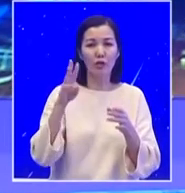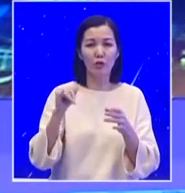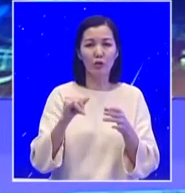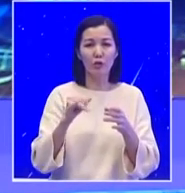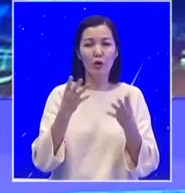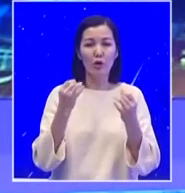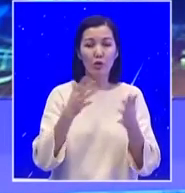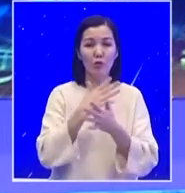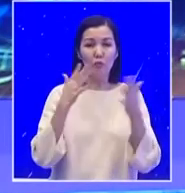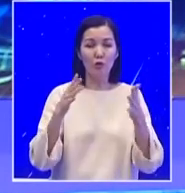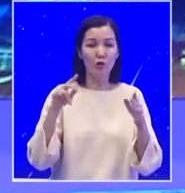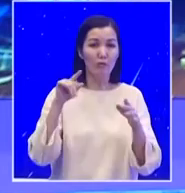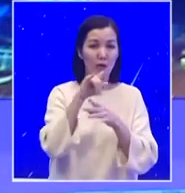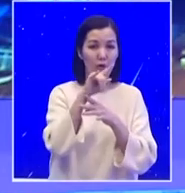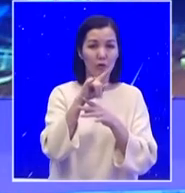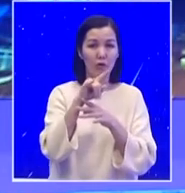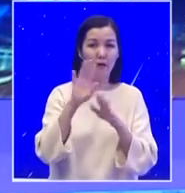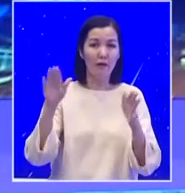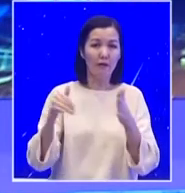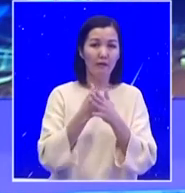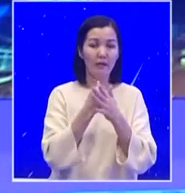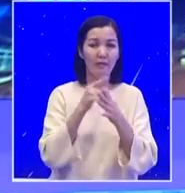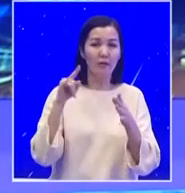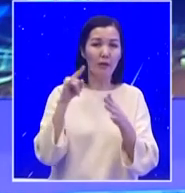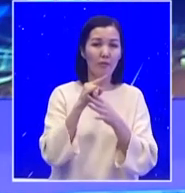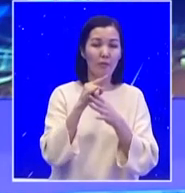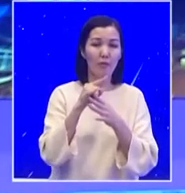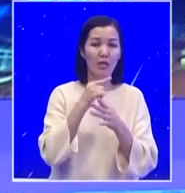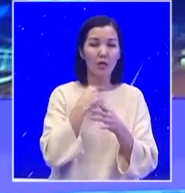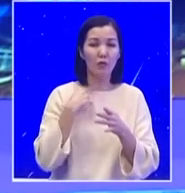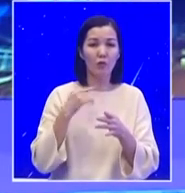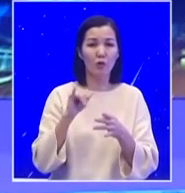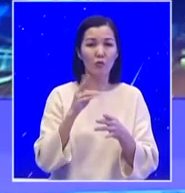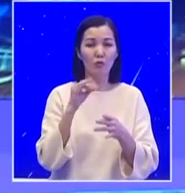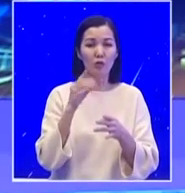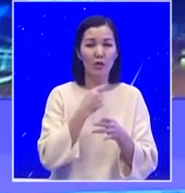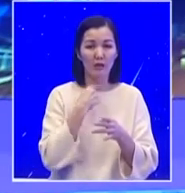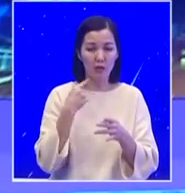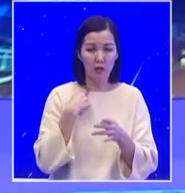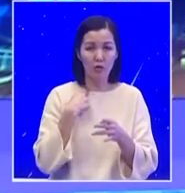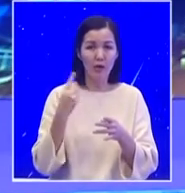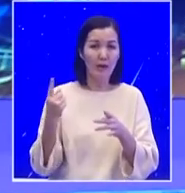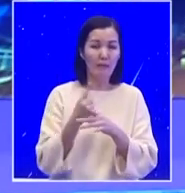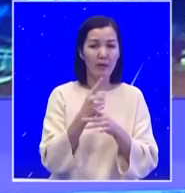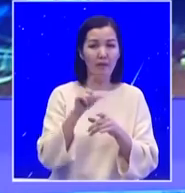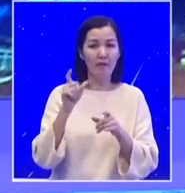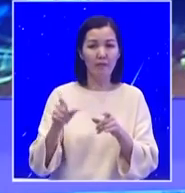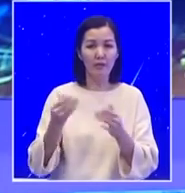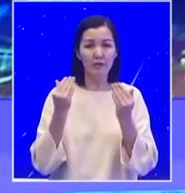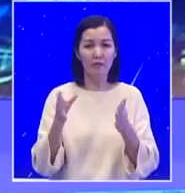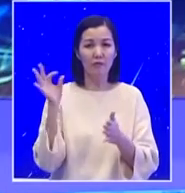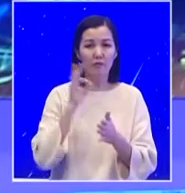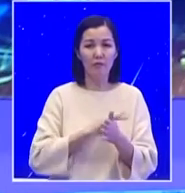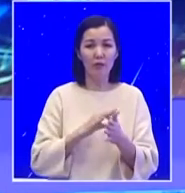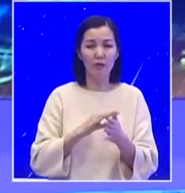совершат еще больше полетов. Возобновлен рейс по маршруту Талдыкурган-Ушарал-Талдыкурган. Первые пассажиры сегодня